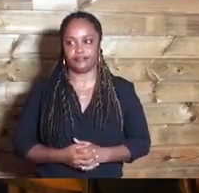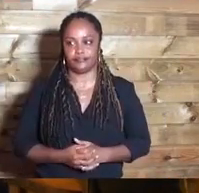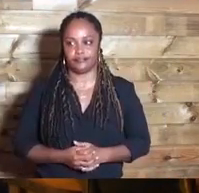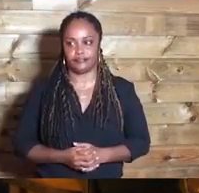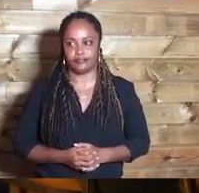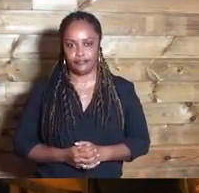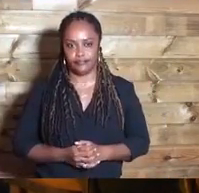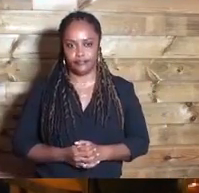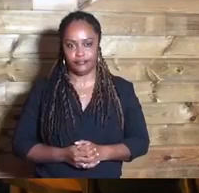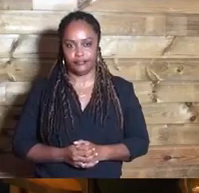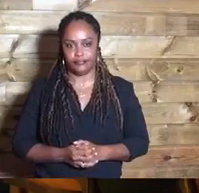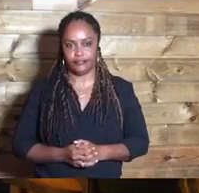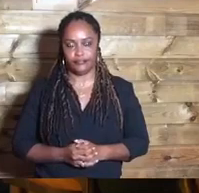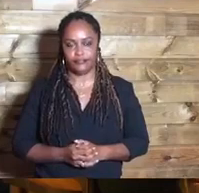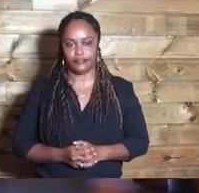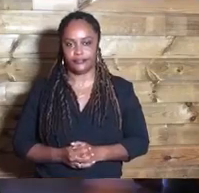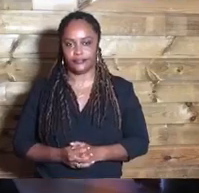Je vous mets pas crier les autres.